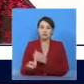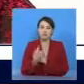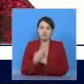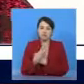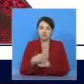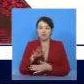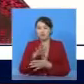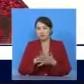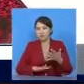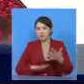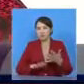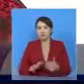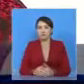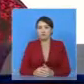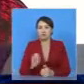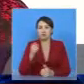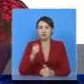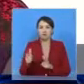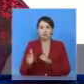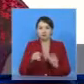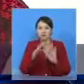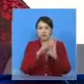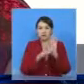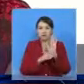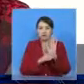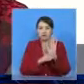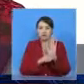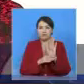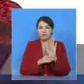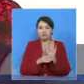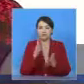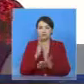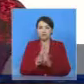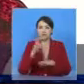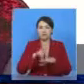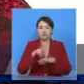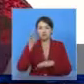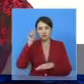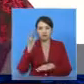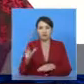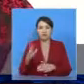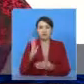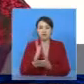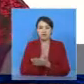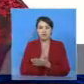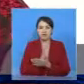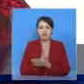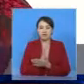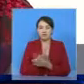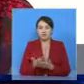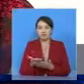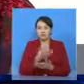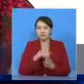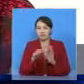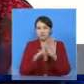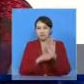дальше работать. Вот мы на август теперь готовим график, потому что же есть врачи, есть психологи, нам нужны график создать, и мы все